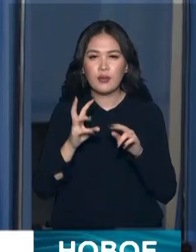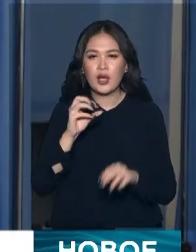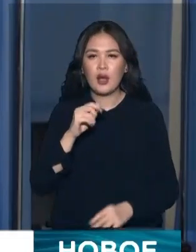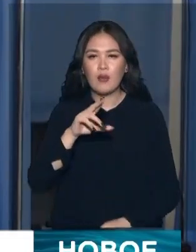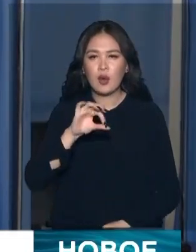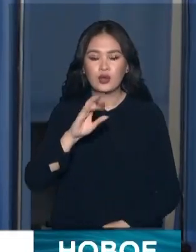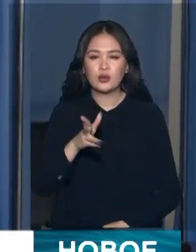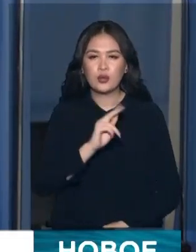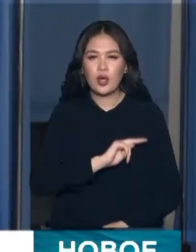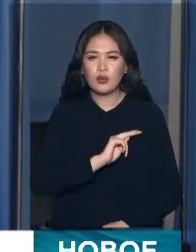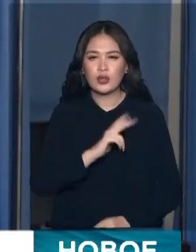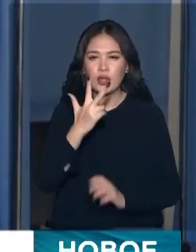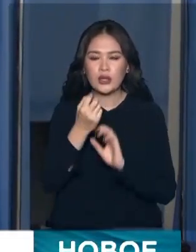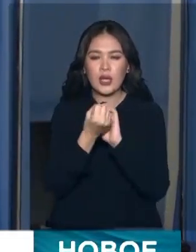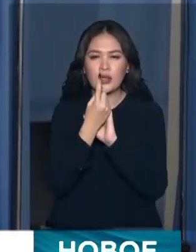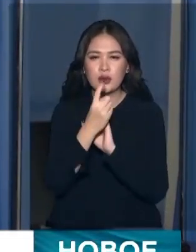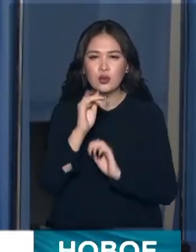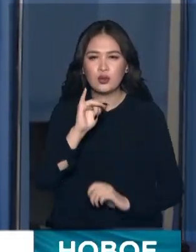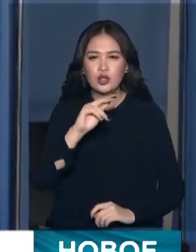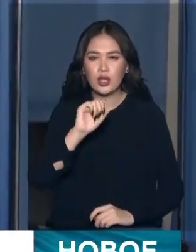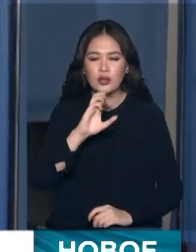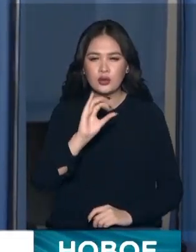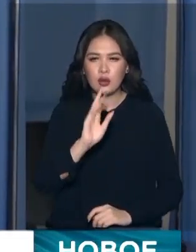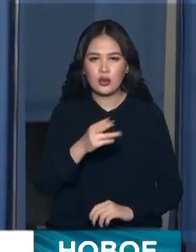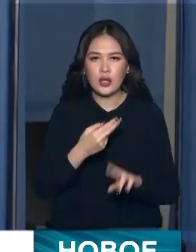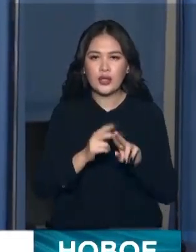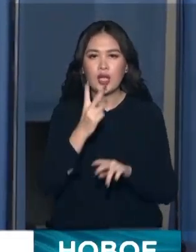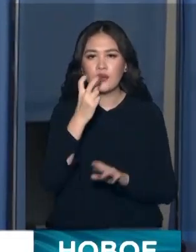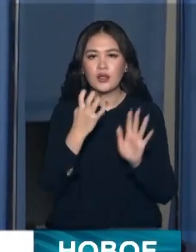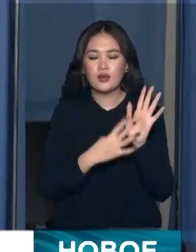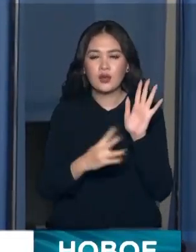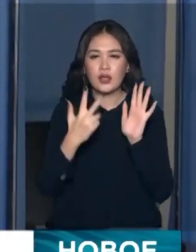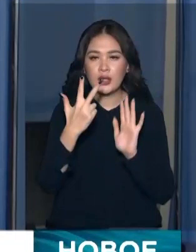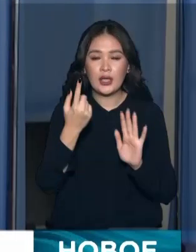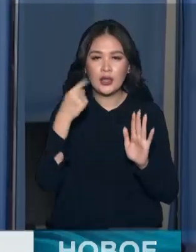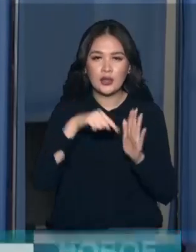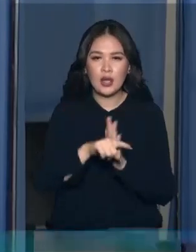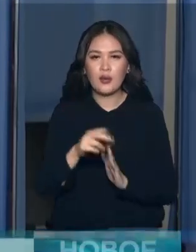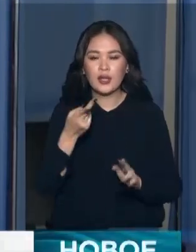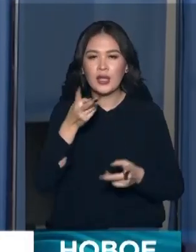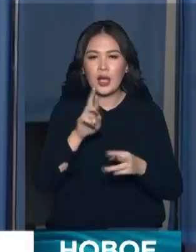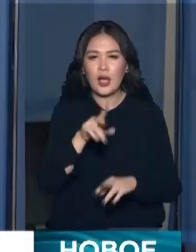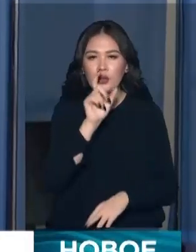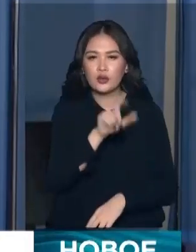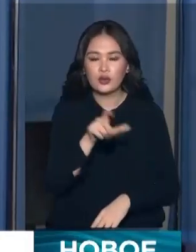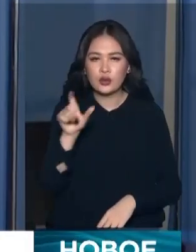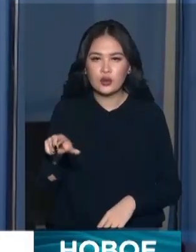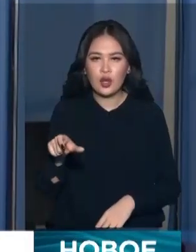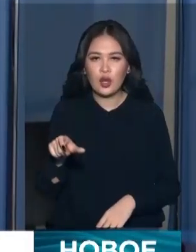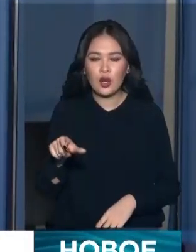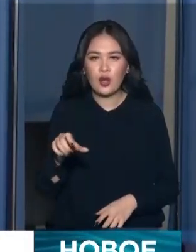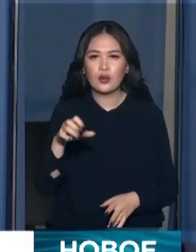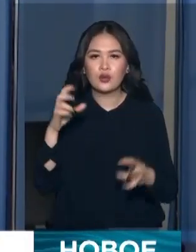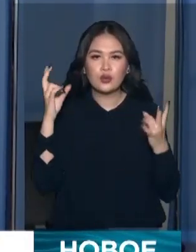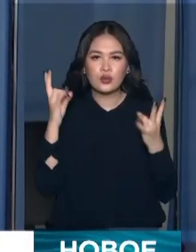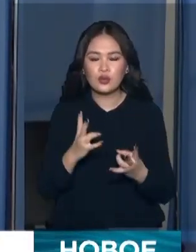будут работать 311 участков. Хочу отметить, что 293 из них оборудованы для людей с особыми